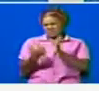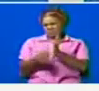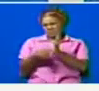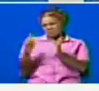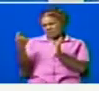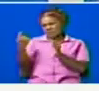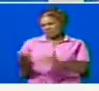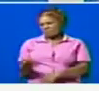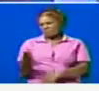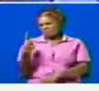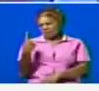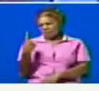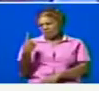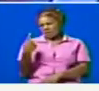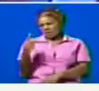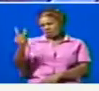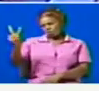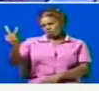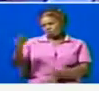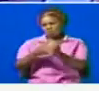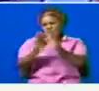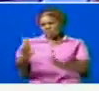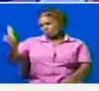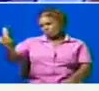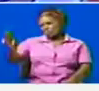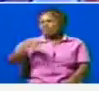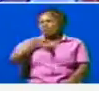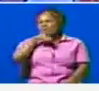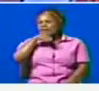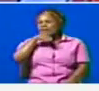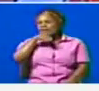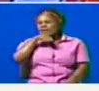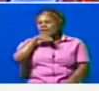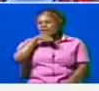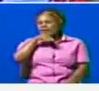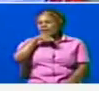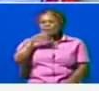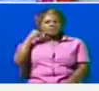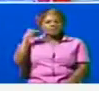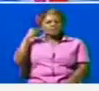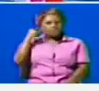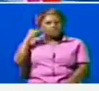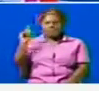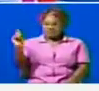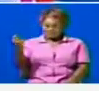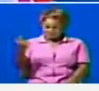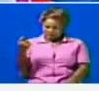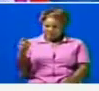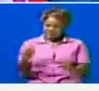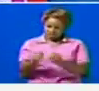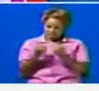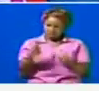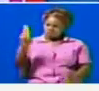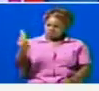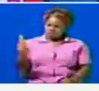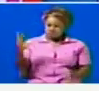Kenya yanasababishwa na viongozi hawa wawili, Uhuru Kenyatta na Raila Odinga. Kuna John Maina kutoka Nakuru anasema ili Kenya iwe salama ni